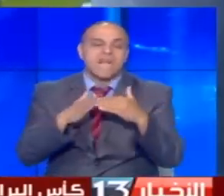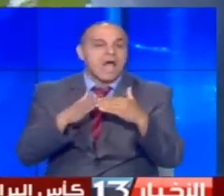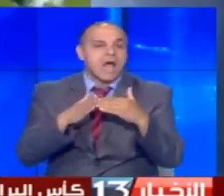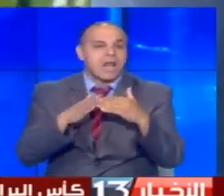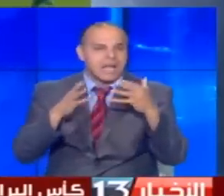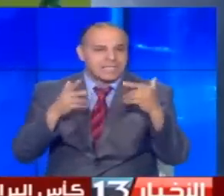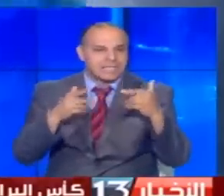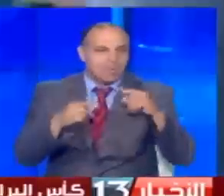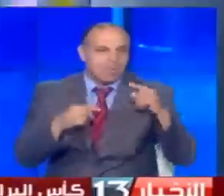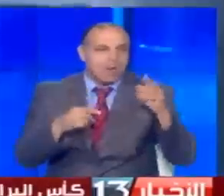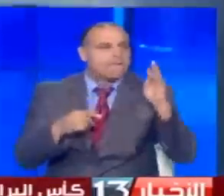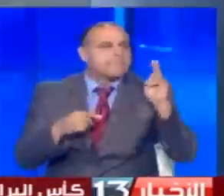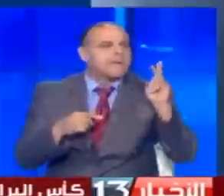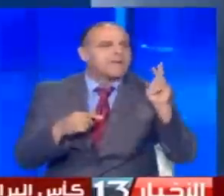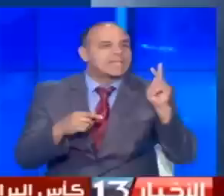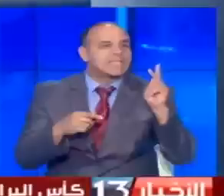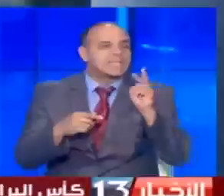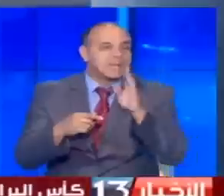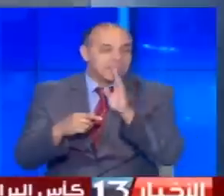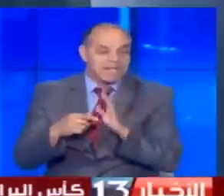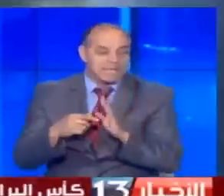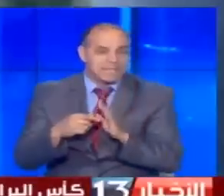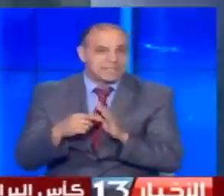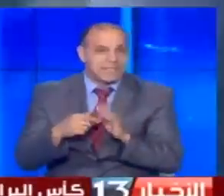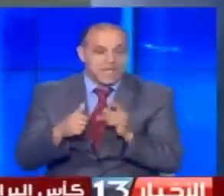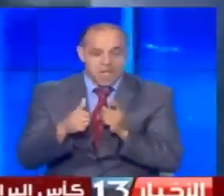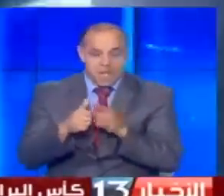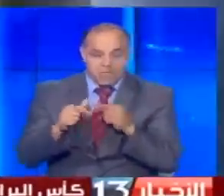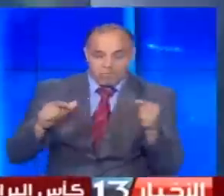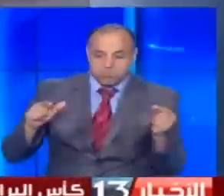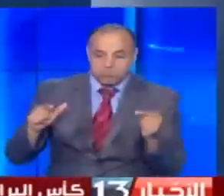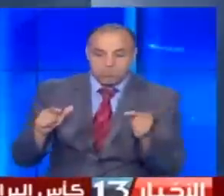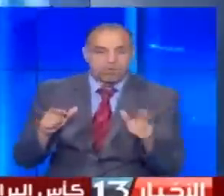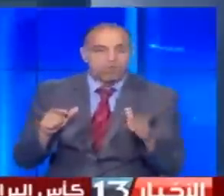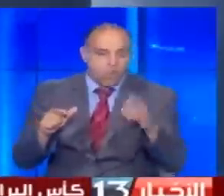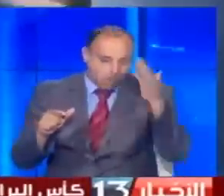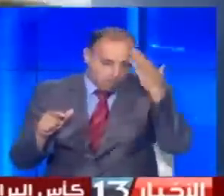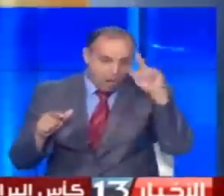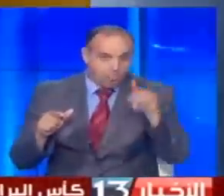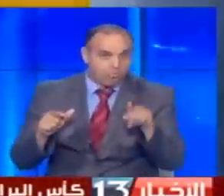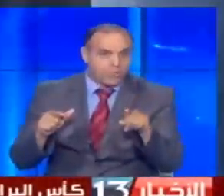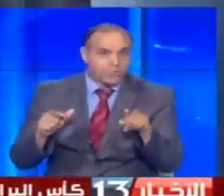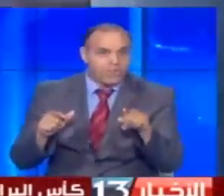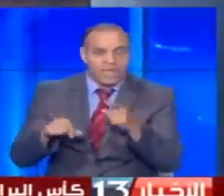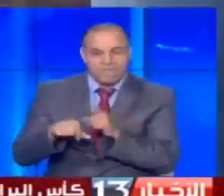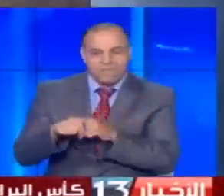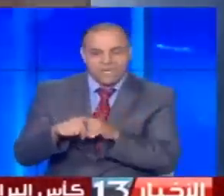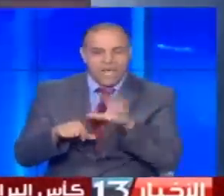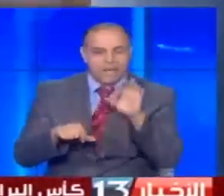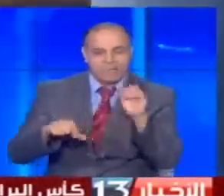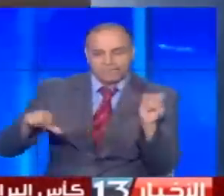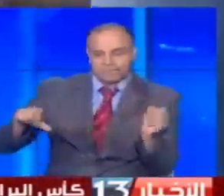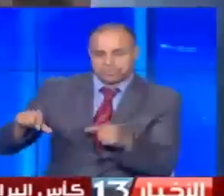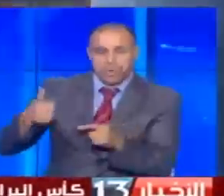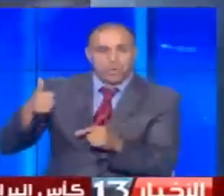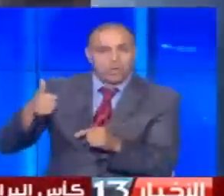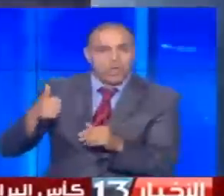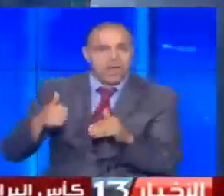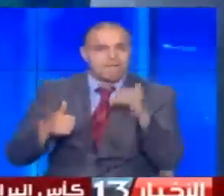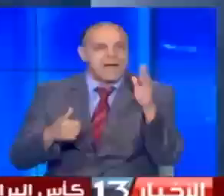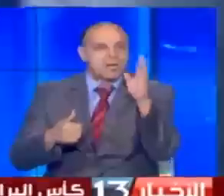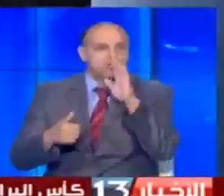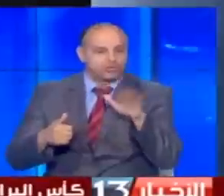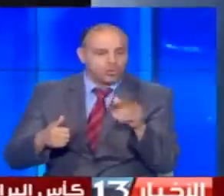حساب ضيفه بالميراث الذي لم يشفع له الهدف وسجل عبر لاعبه فيليبي ميلو في الدقيقه الخمسين بعد ان افتتح الارجنتيني